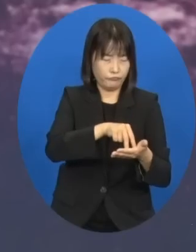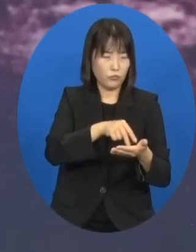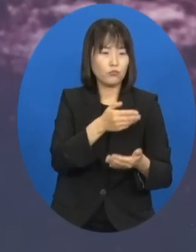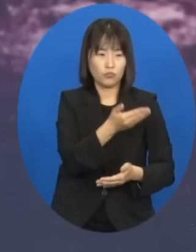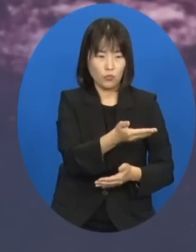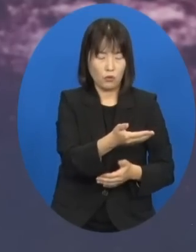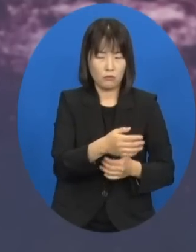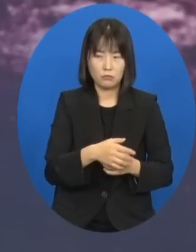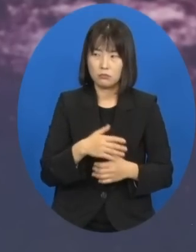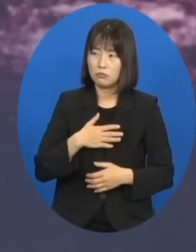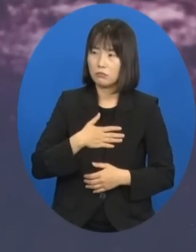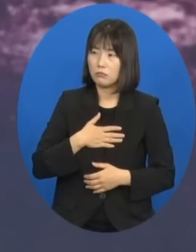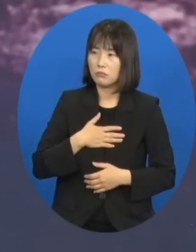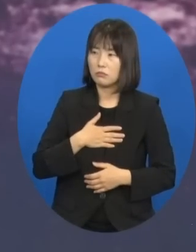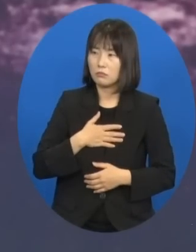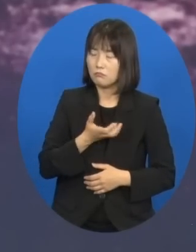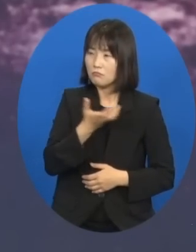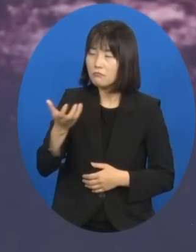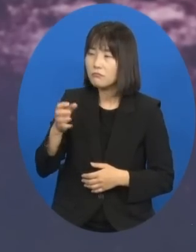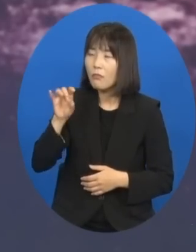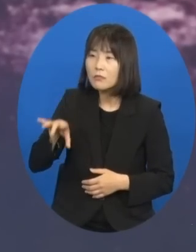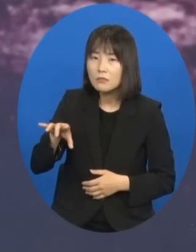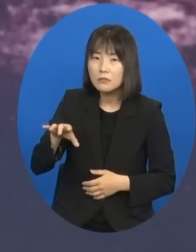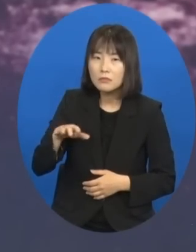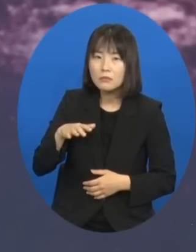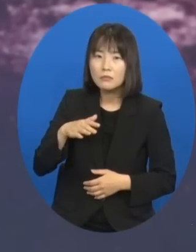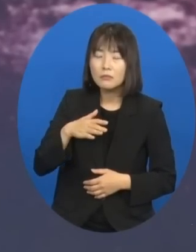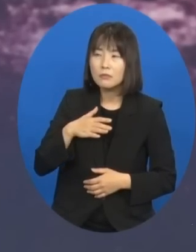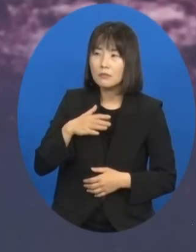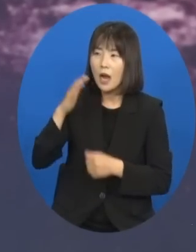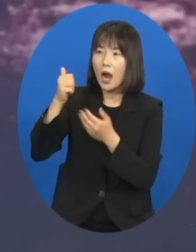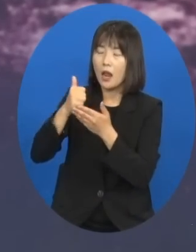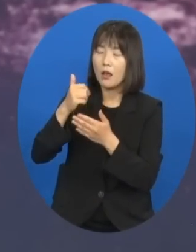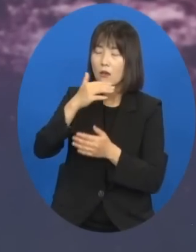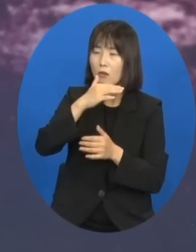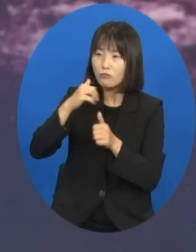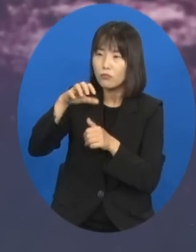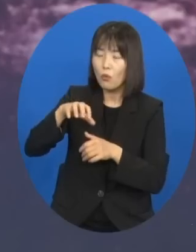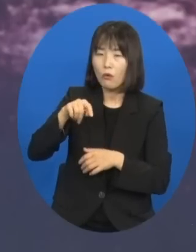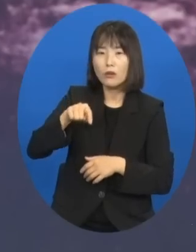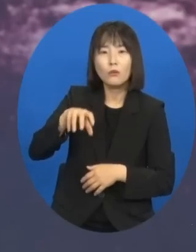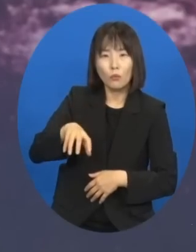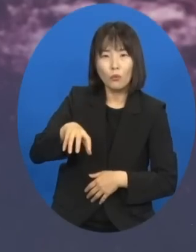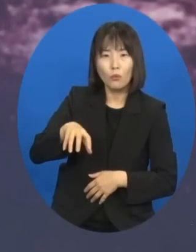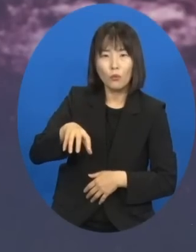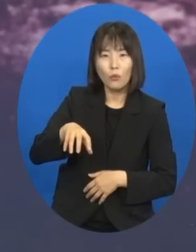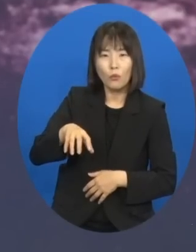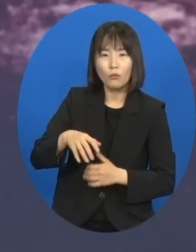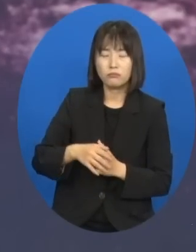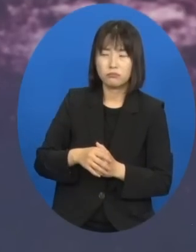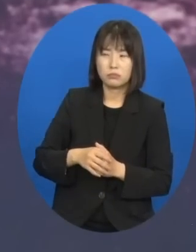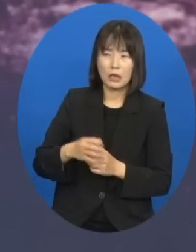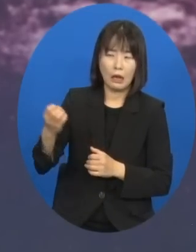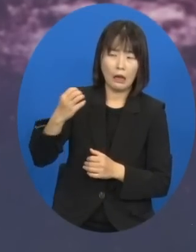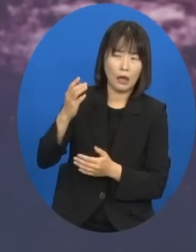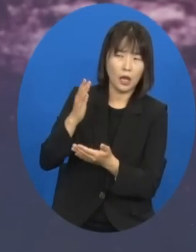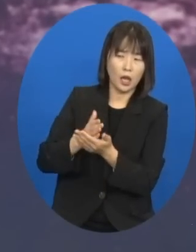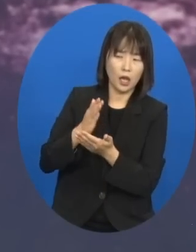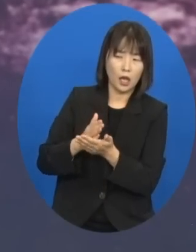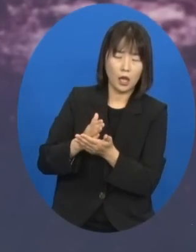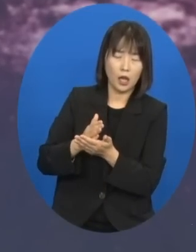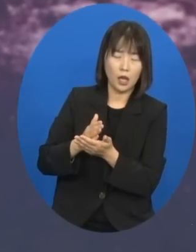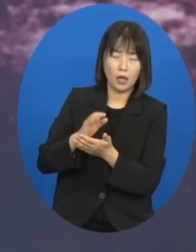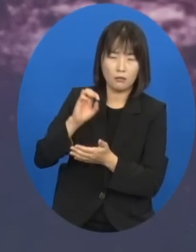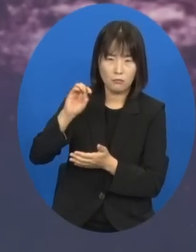어딜 가냐고. 나는 지금 여기 하나님이 나 부르셨다라고. 뭐 그리고 이제 그런 얘기 하지 말라고 그러면서 이제 음식물 싸갖고